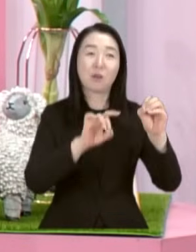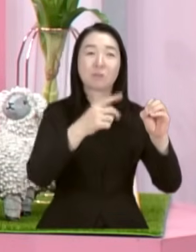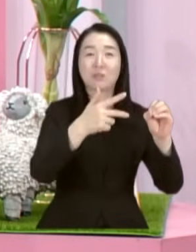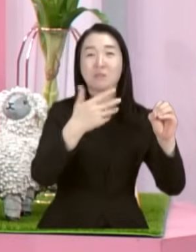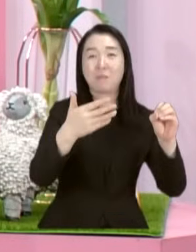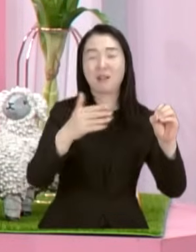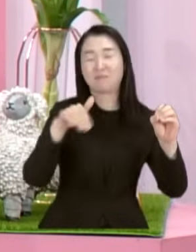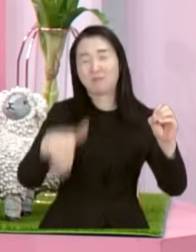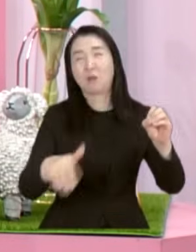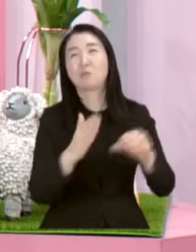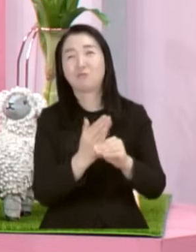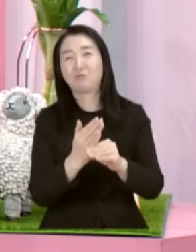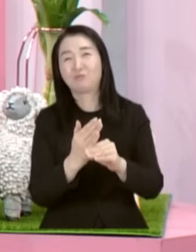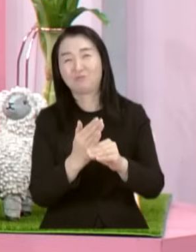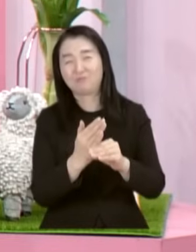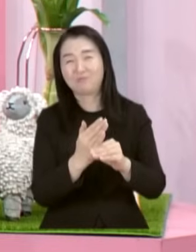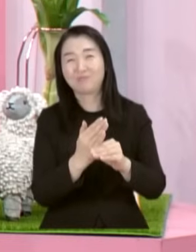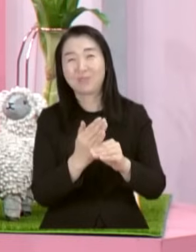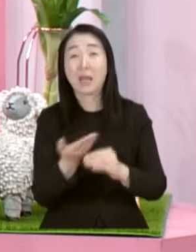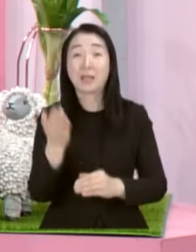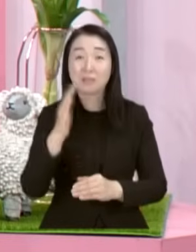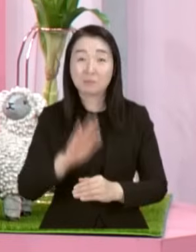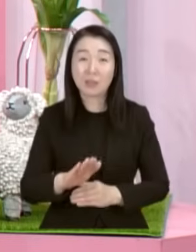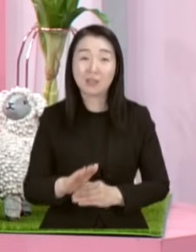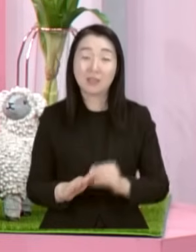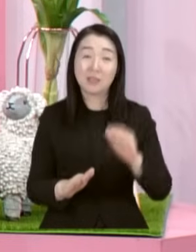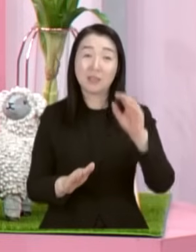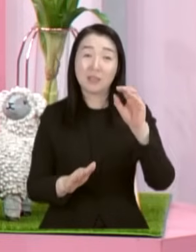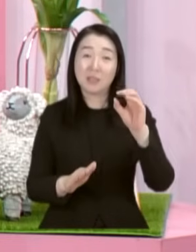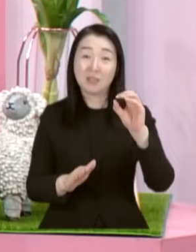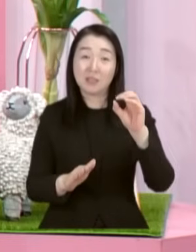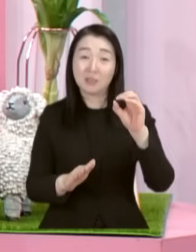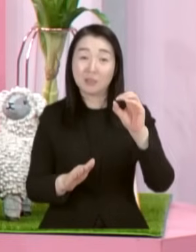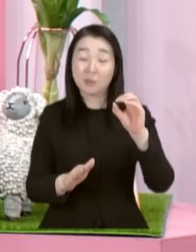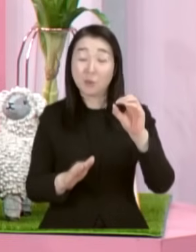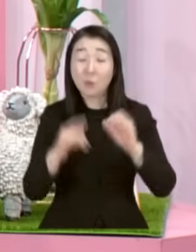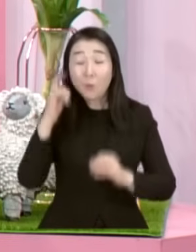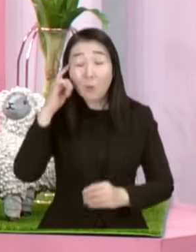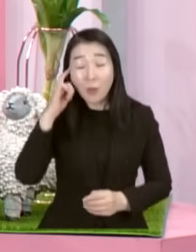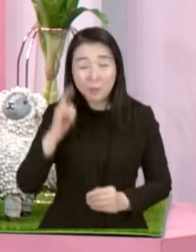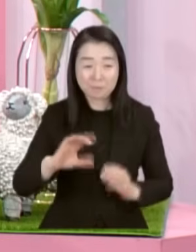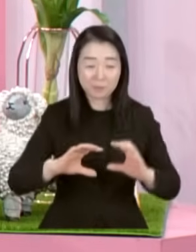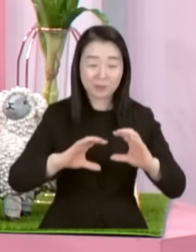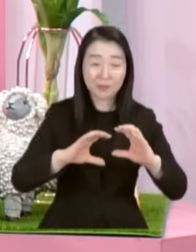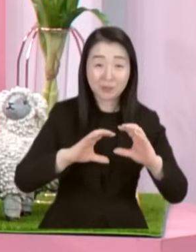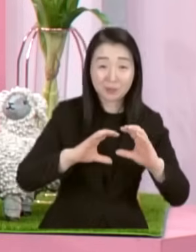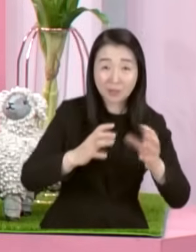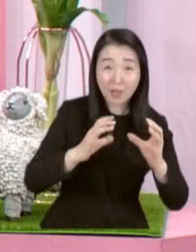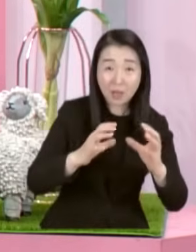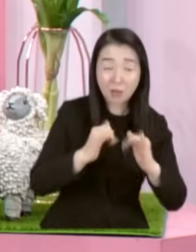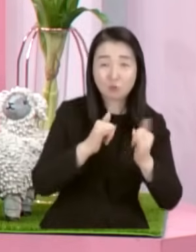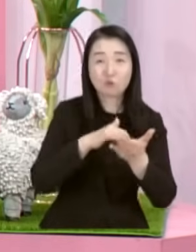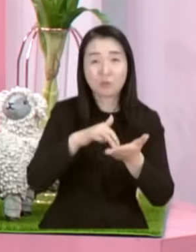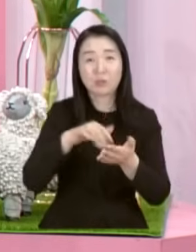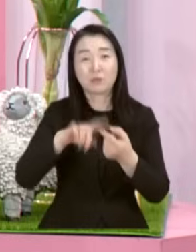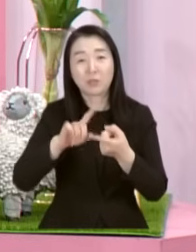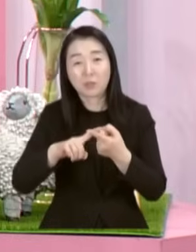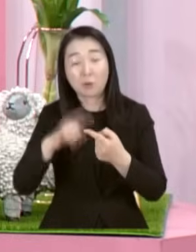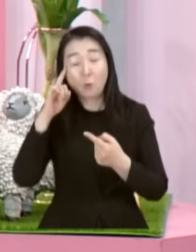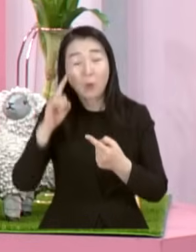있는데 올해 내년에 또 떨어질 텐데 네. 제가 0.2가 되어야만 나라 국민 수가 유지가 돼요. 네네.